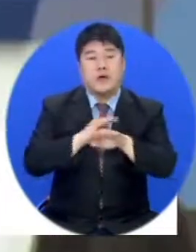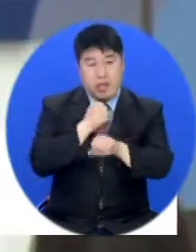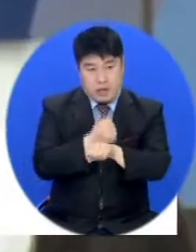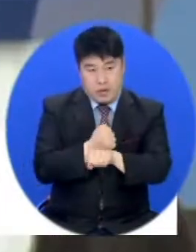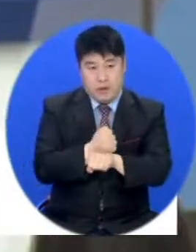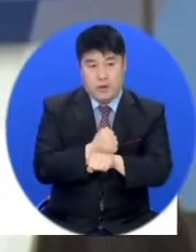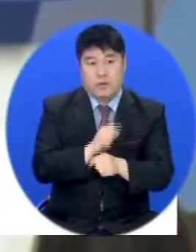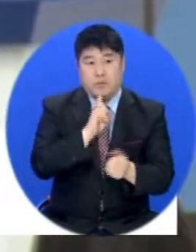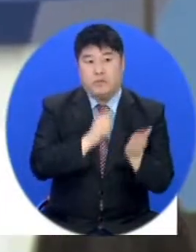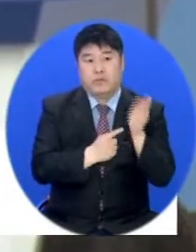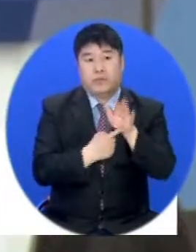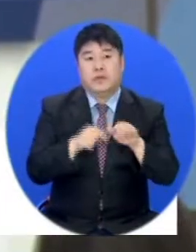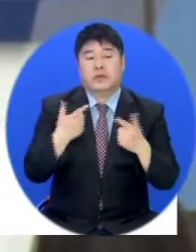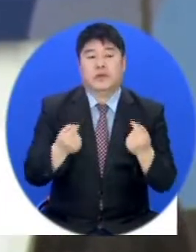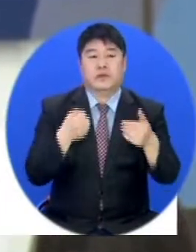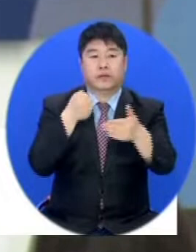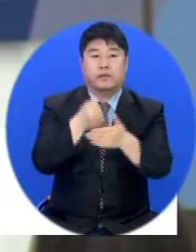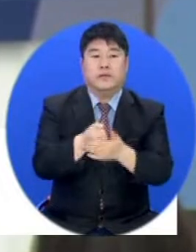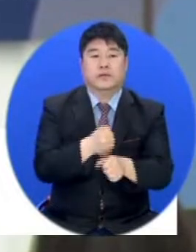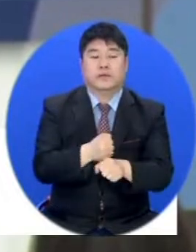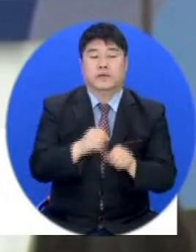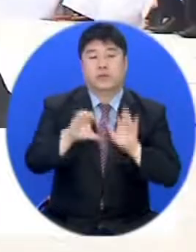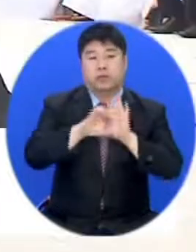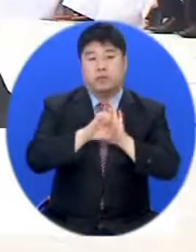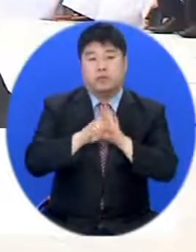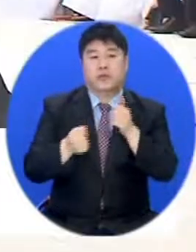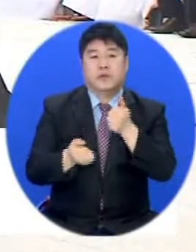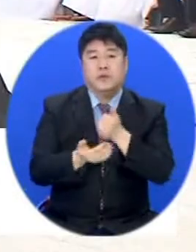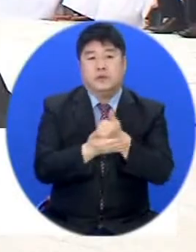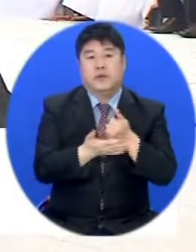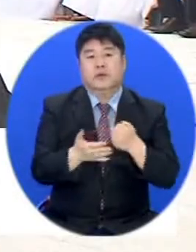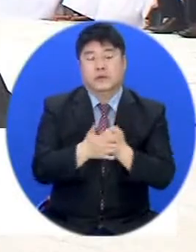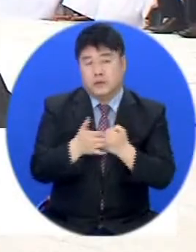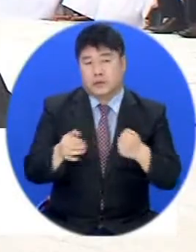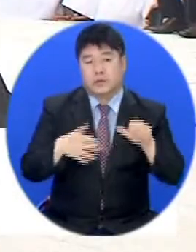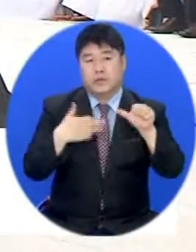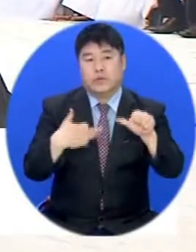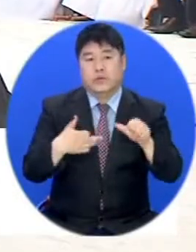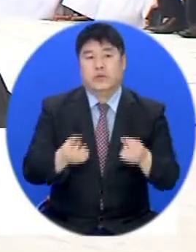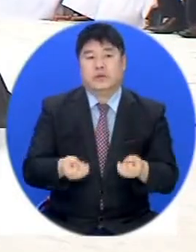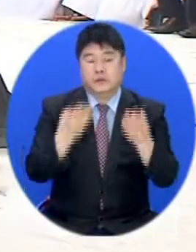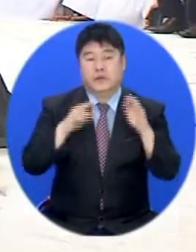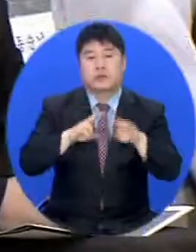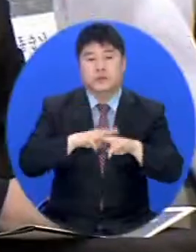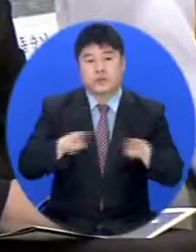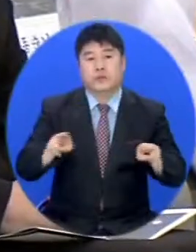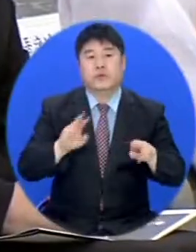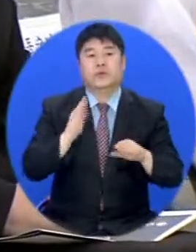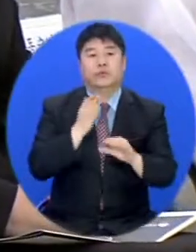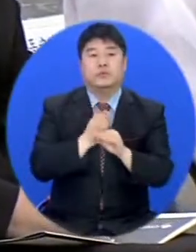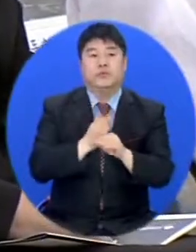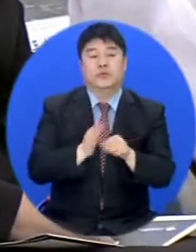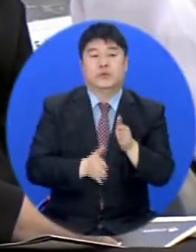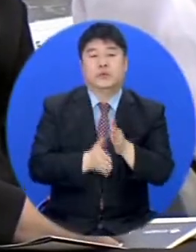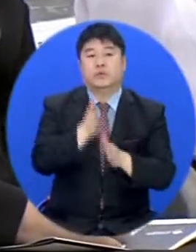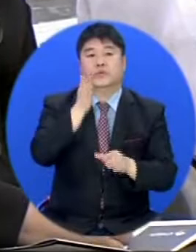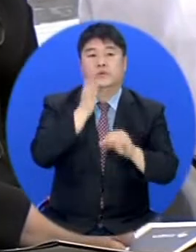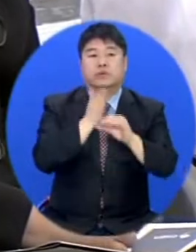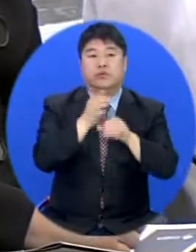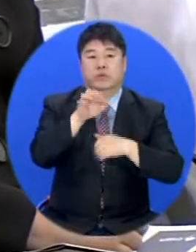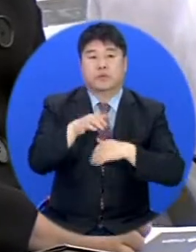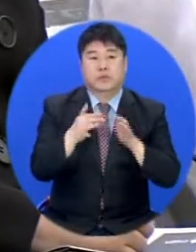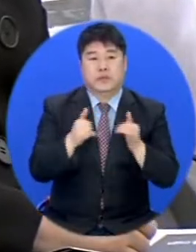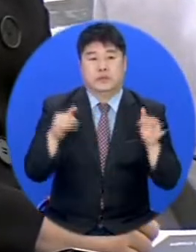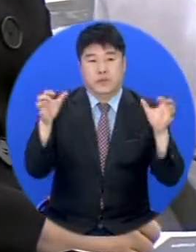밝혔습니다. 이 같은 결정은 코로나 여파로 각종 5.18 행사가 취소된 상황에서 도심 한가운데서